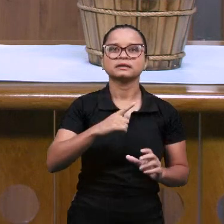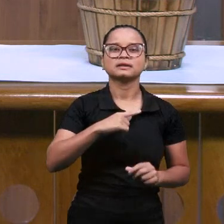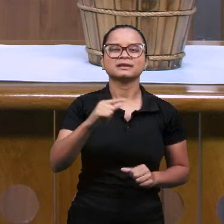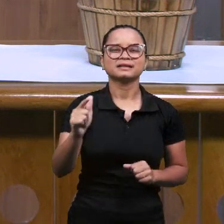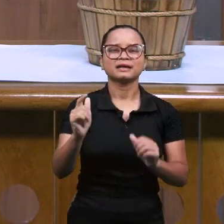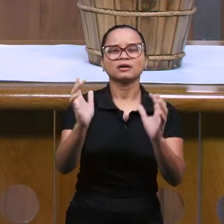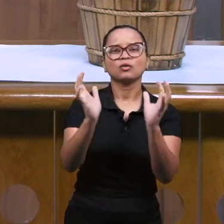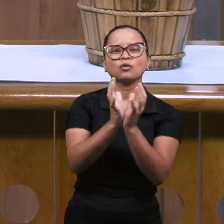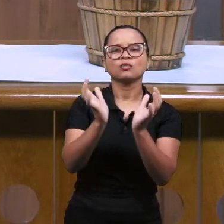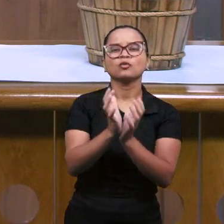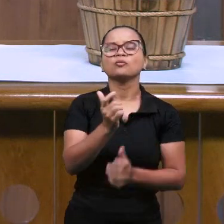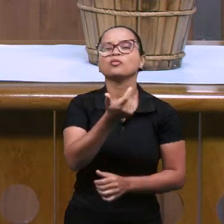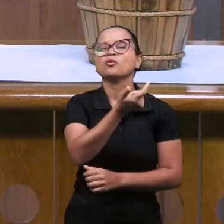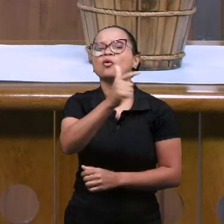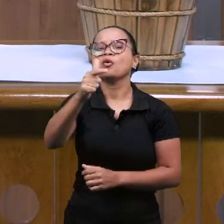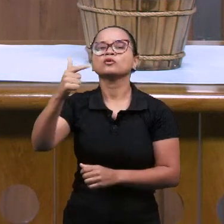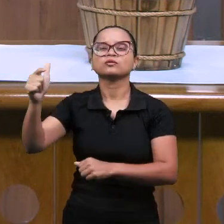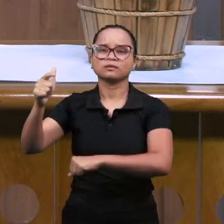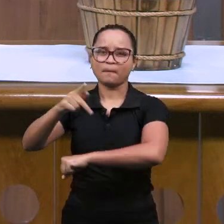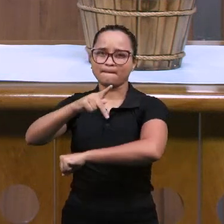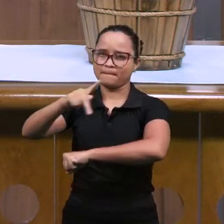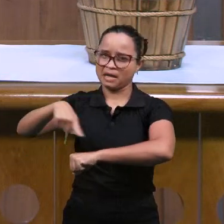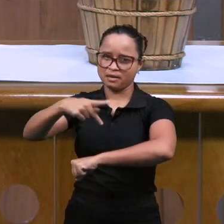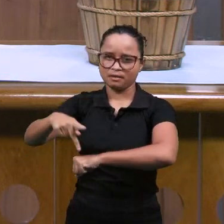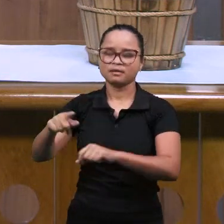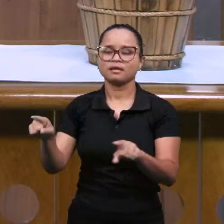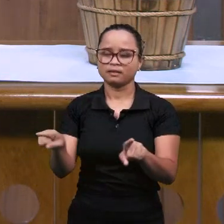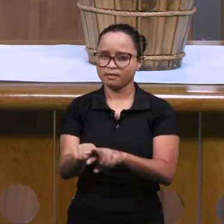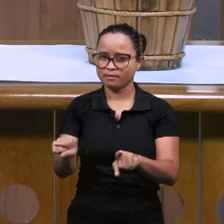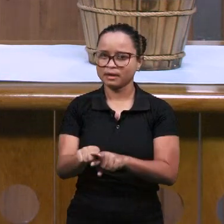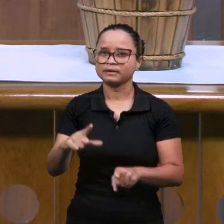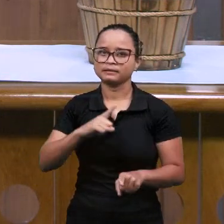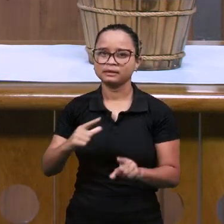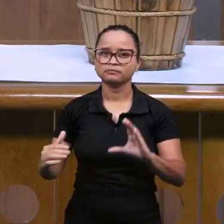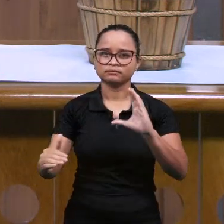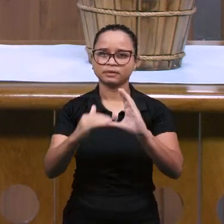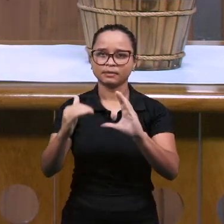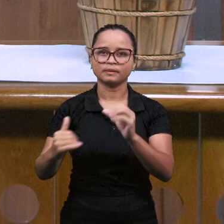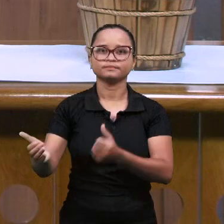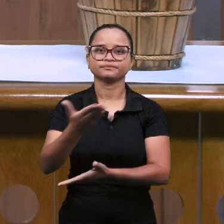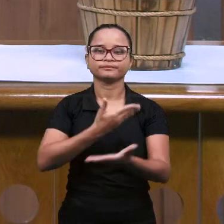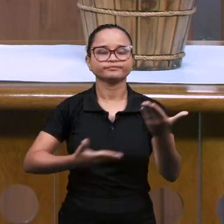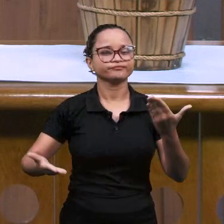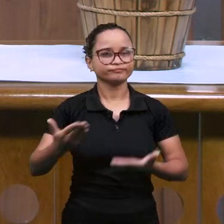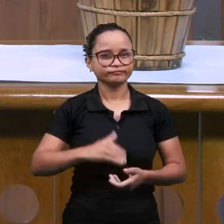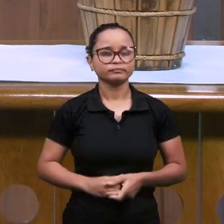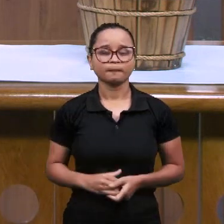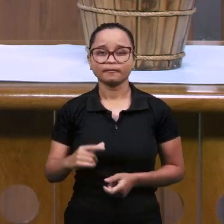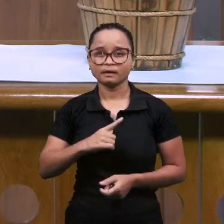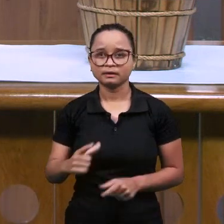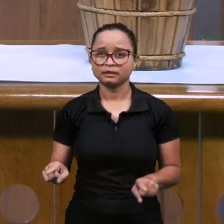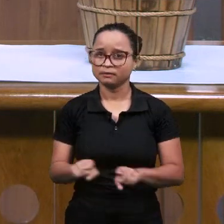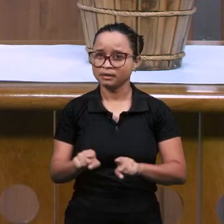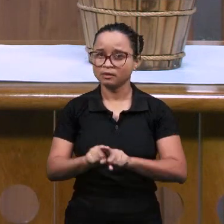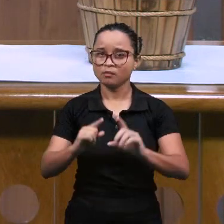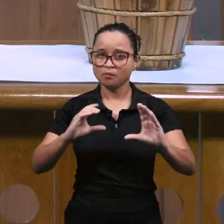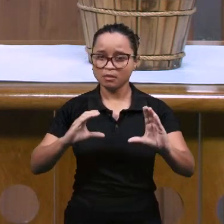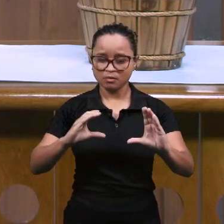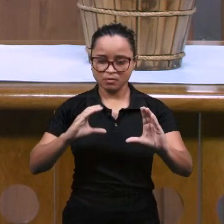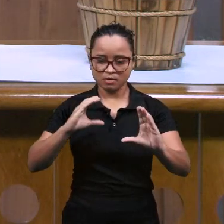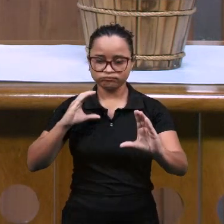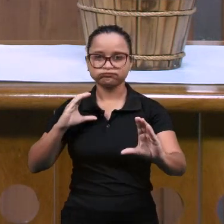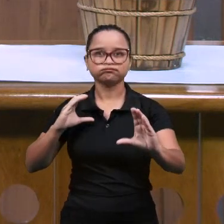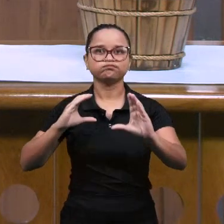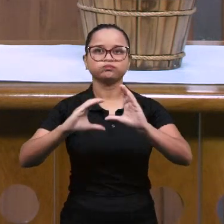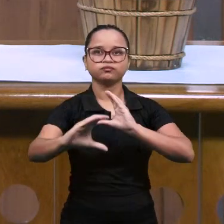groupe de Vicini et d'autres pays qu'on ne comptait pas. Nous avons une communication directe